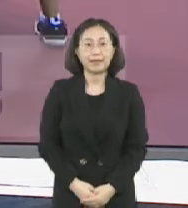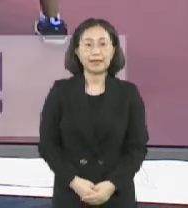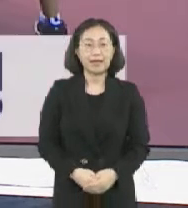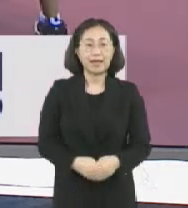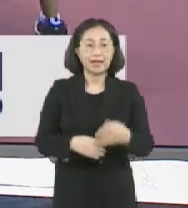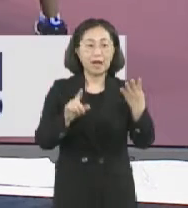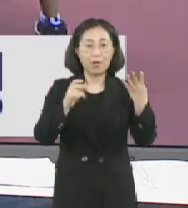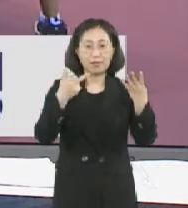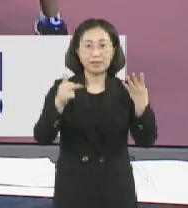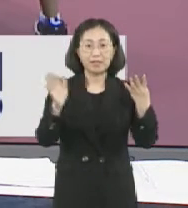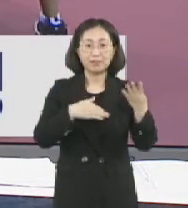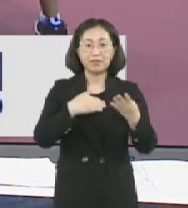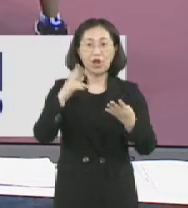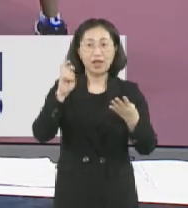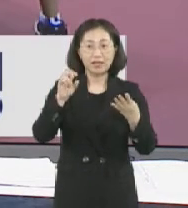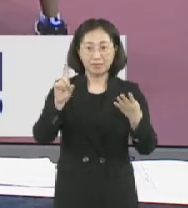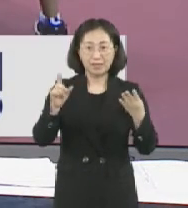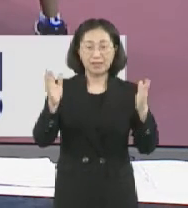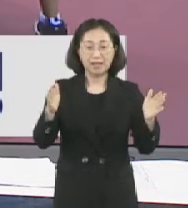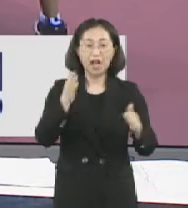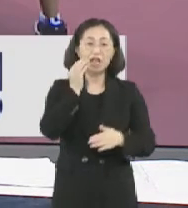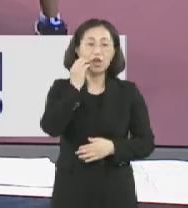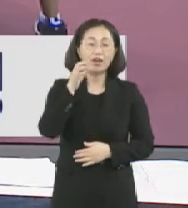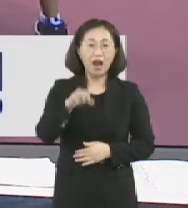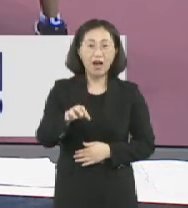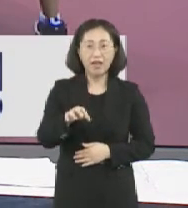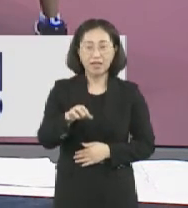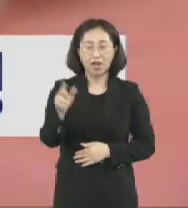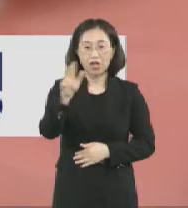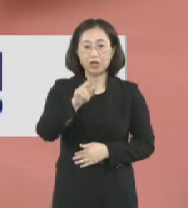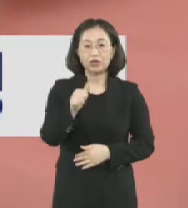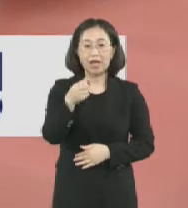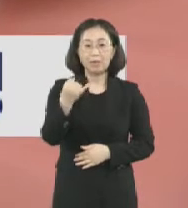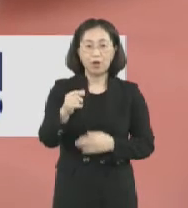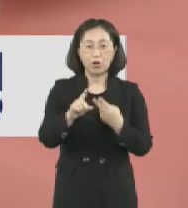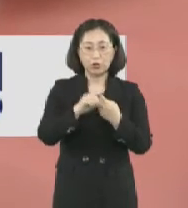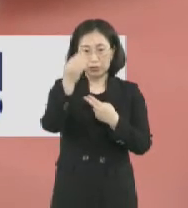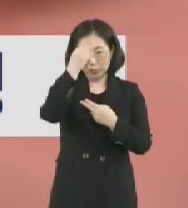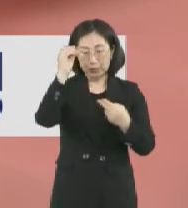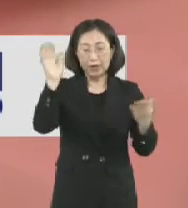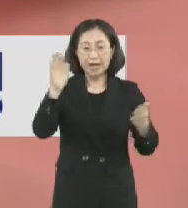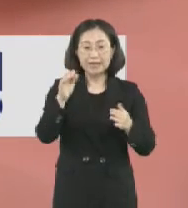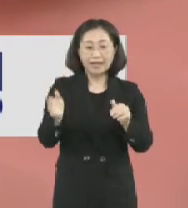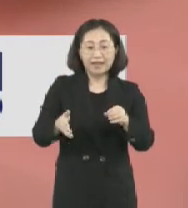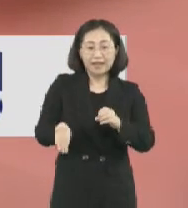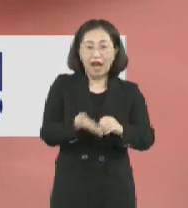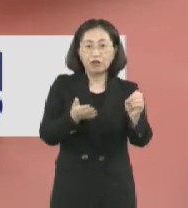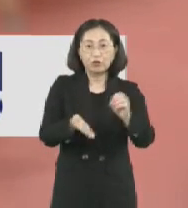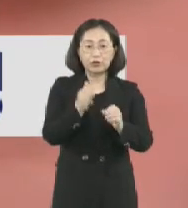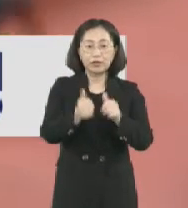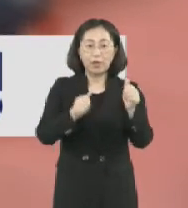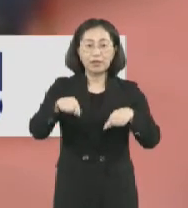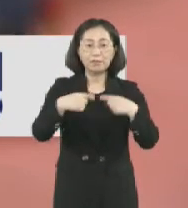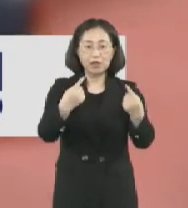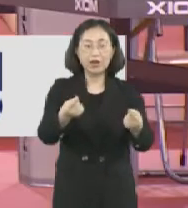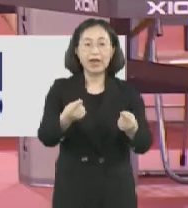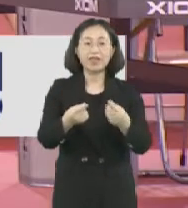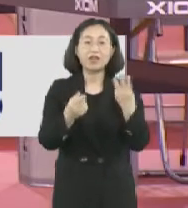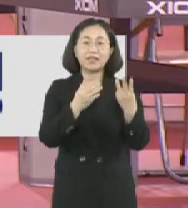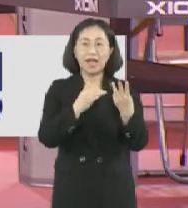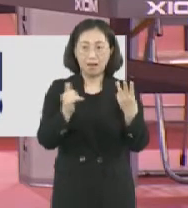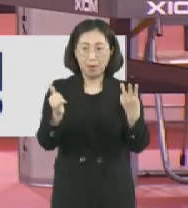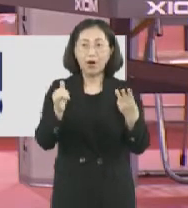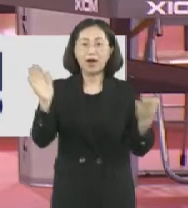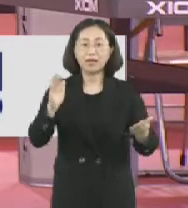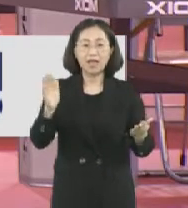지난 17일부터 20일 을 사이 창에서 열린 전국 남 녀 중 고생 탁구대 술 전했던 전북의 여중 여고생 3명이